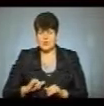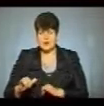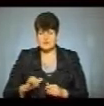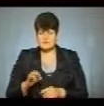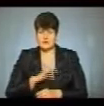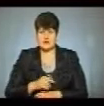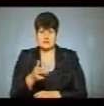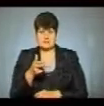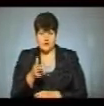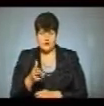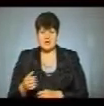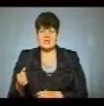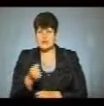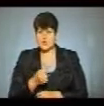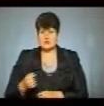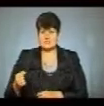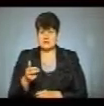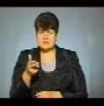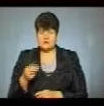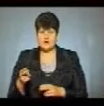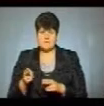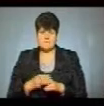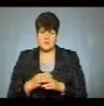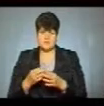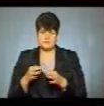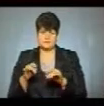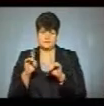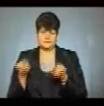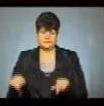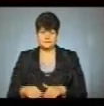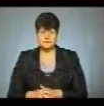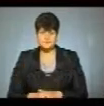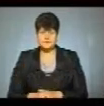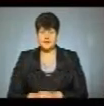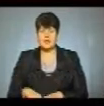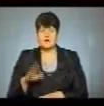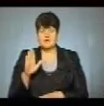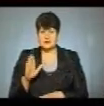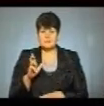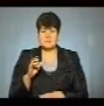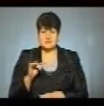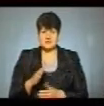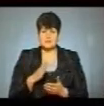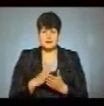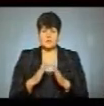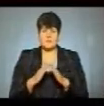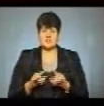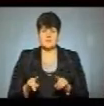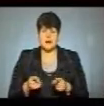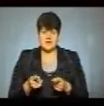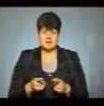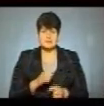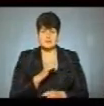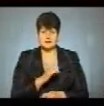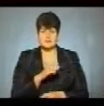вогнепальної зброї і носіння вогнепальної зброї без передбаченого законодавством дозволу. Володимир Біляшевич перебуває під домашнім арештом,